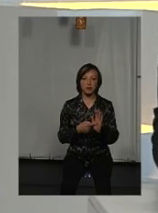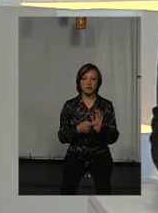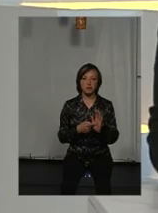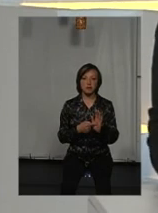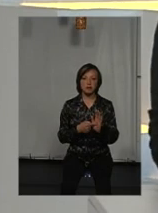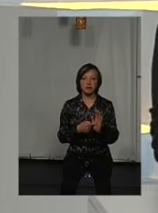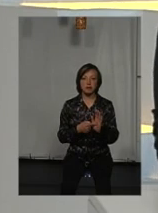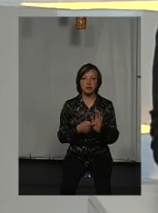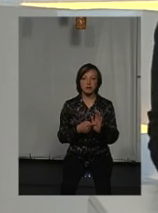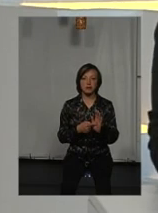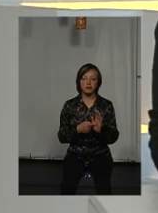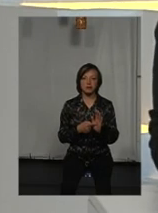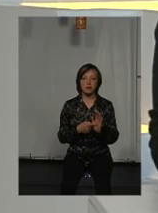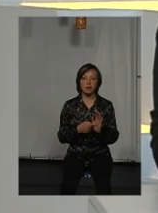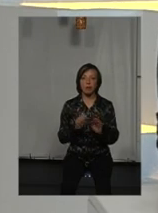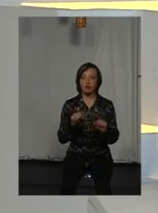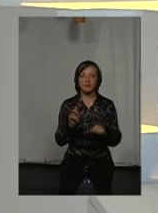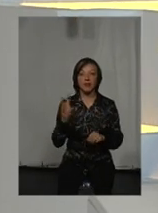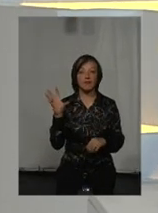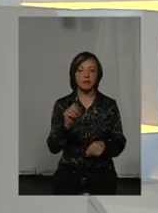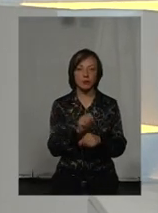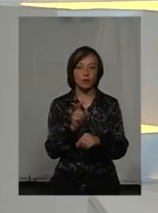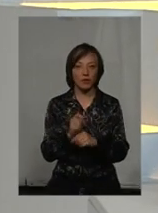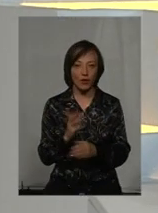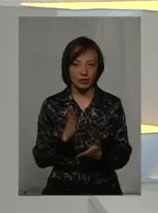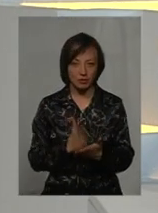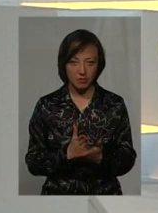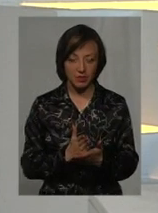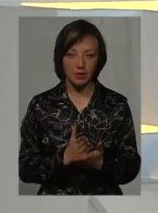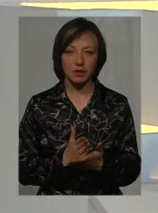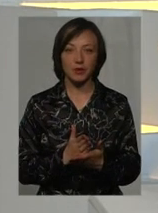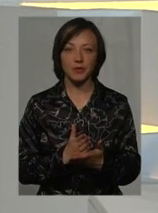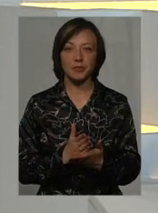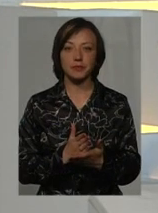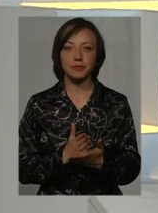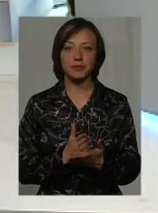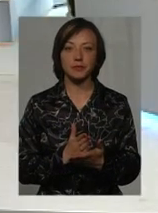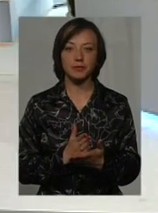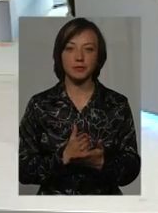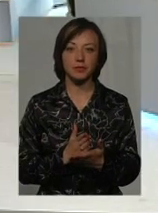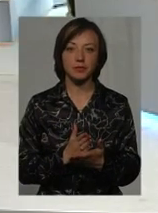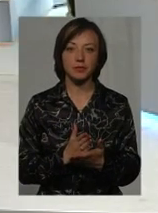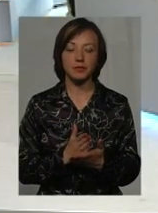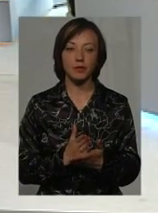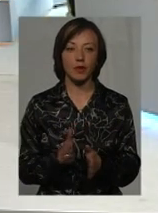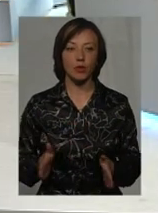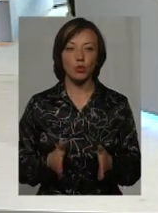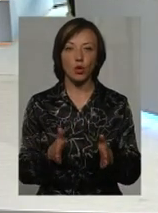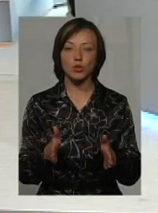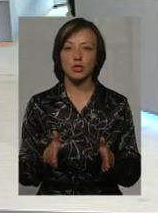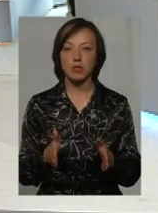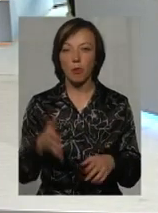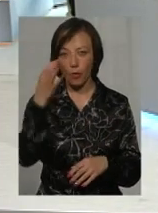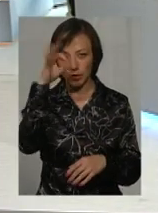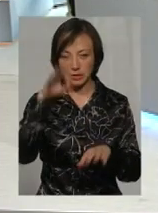те, що, можливо, не всі повноваження маємо. От, в принципі, забрати права, дорожня поліція має право чи ні? От